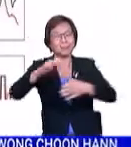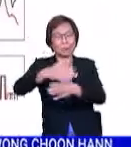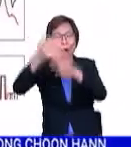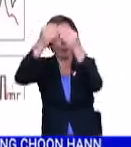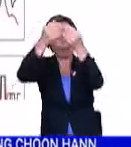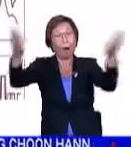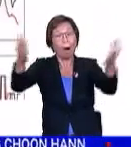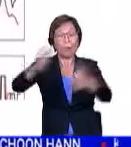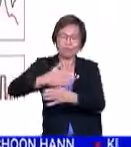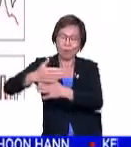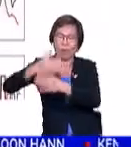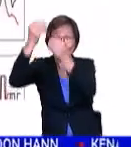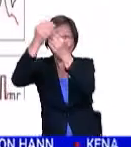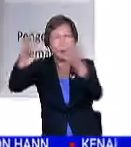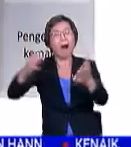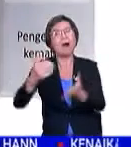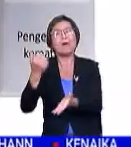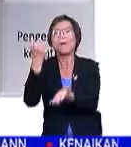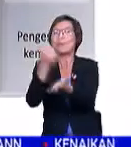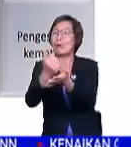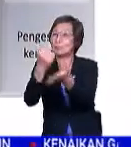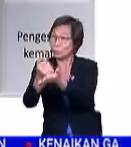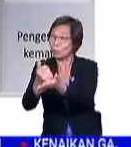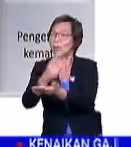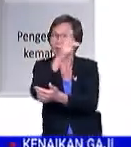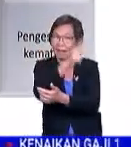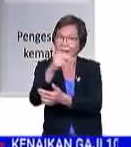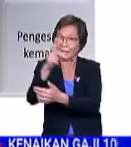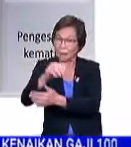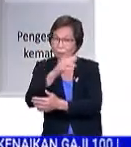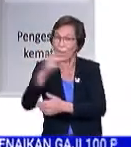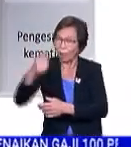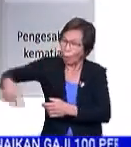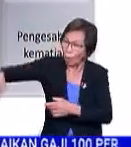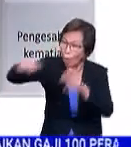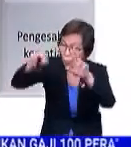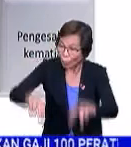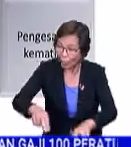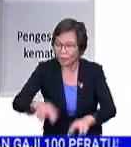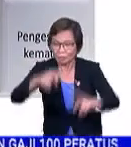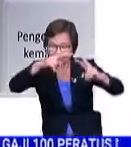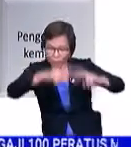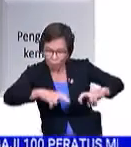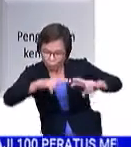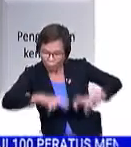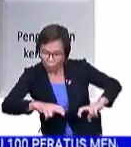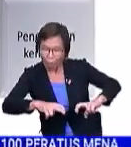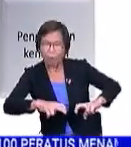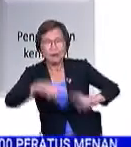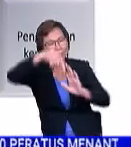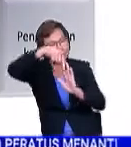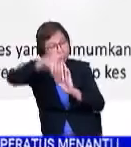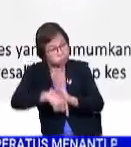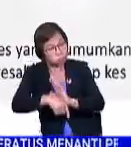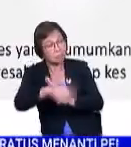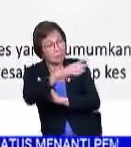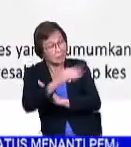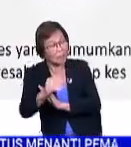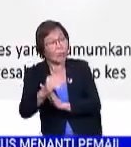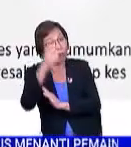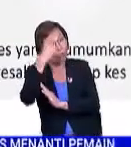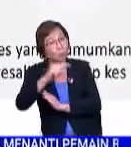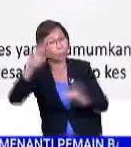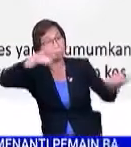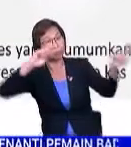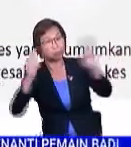perkongsian maklumat tersebut, ia dapat membantu bukan hanya KKM, malah rakyat turut sama membuat analisa secara terperinci. Di samping itu, usaha